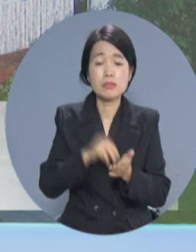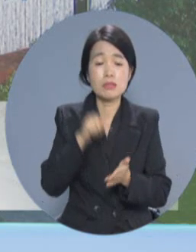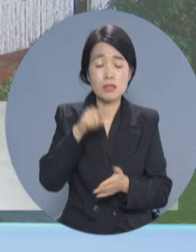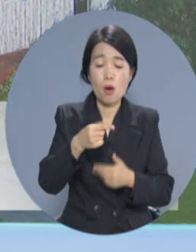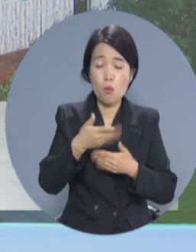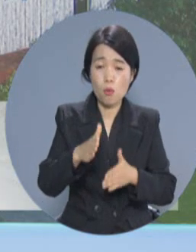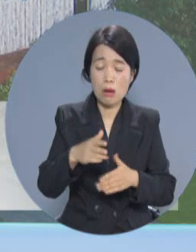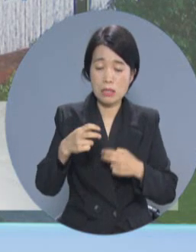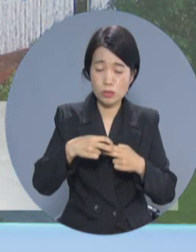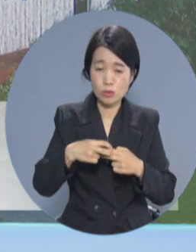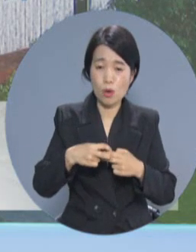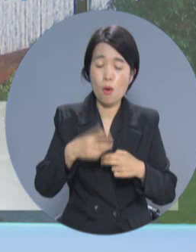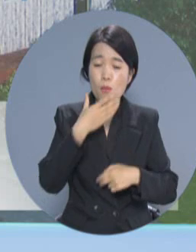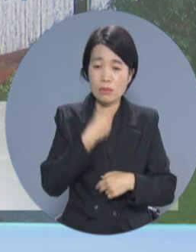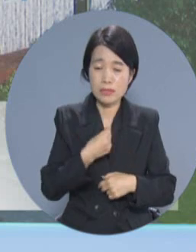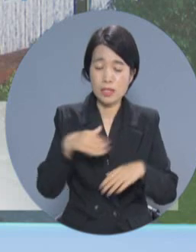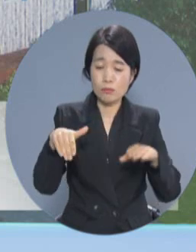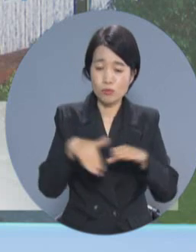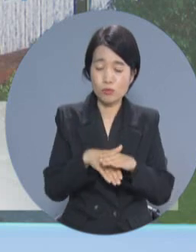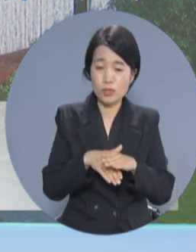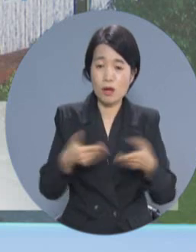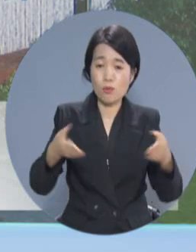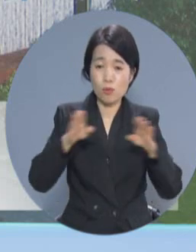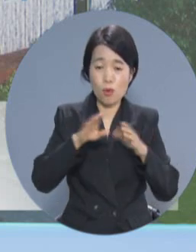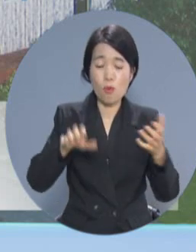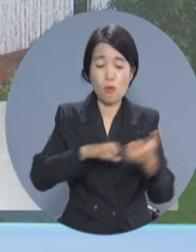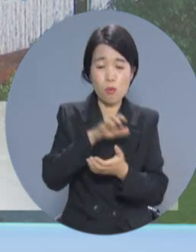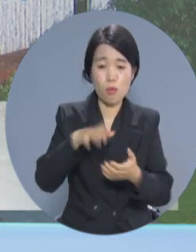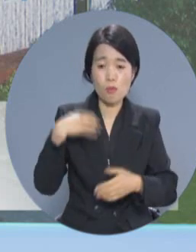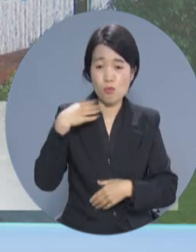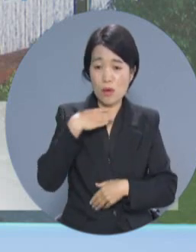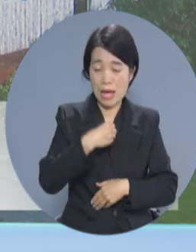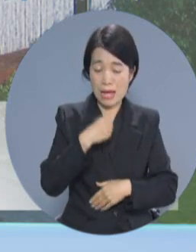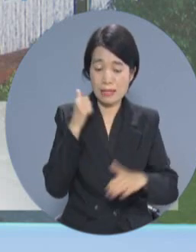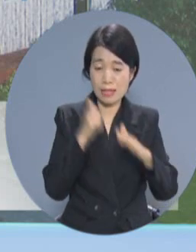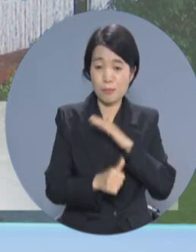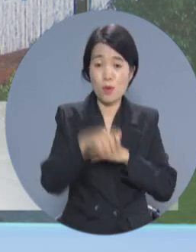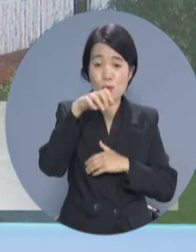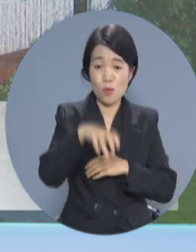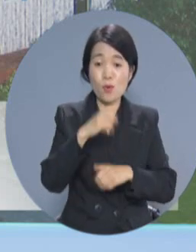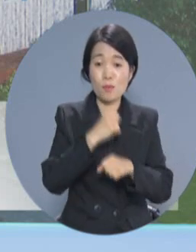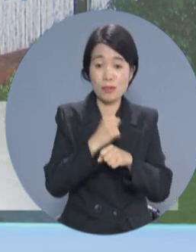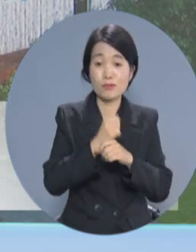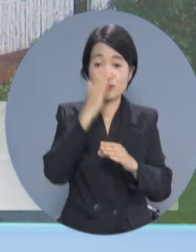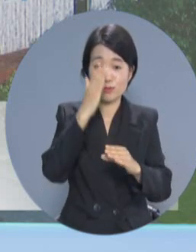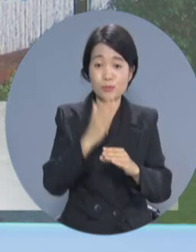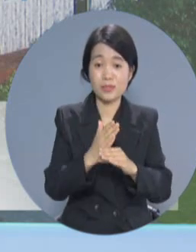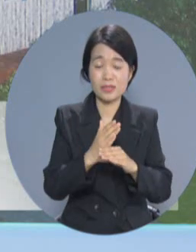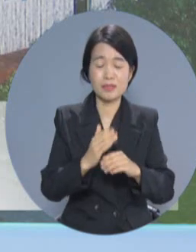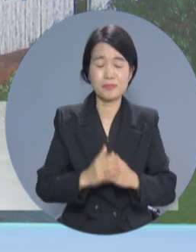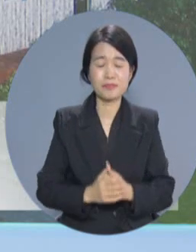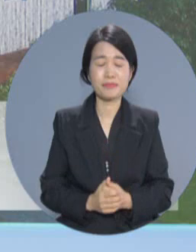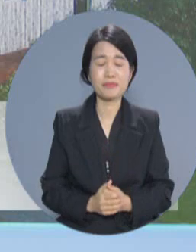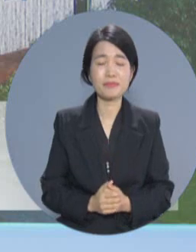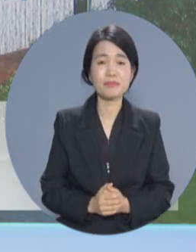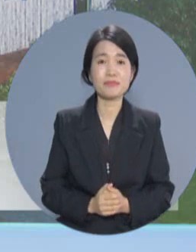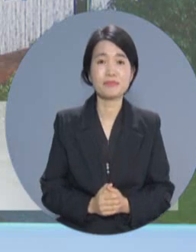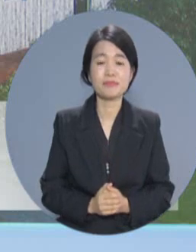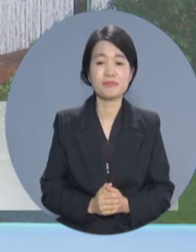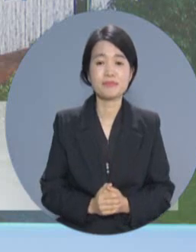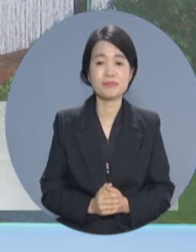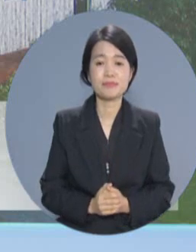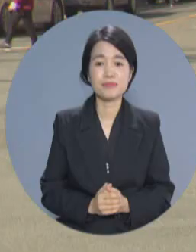공간이 의료와 복지, 문화시설을 아우르는 무한의 랜드마크로 만들어지고 있습니다. 문현철 기자가